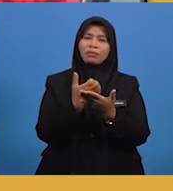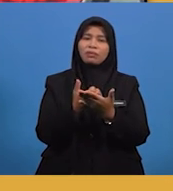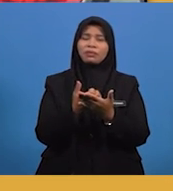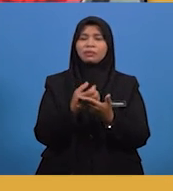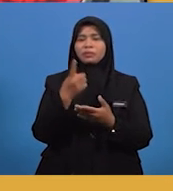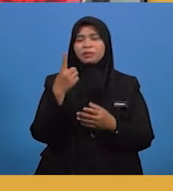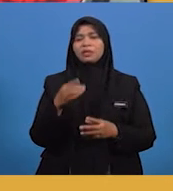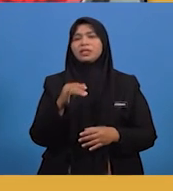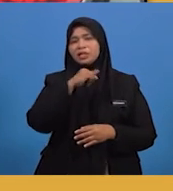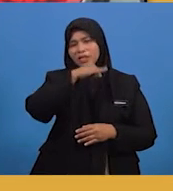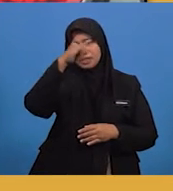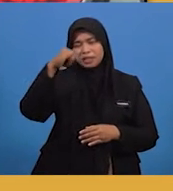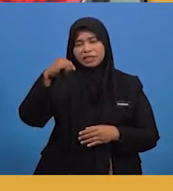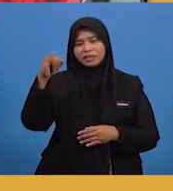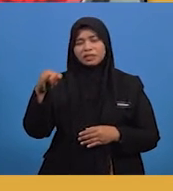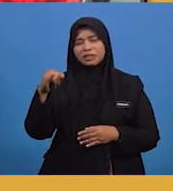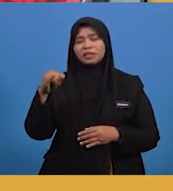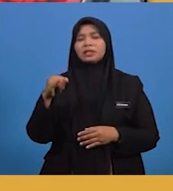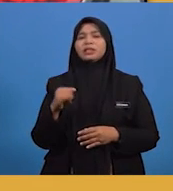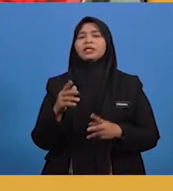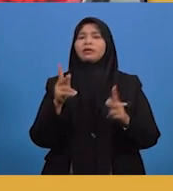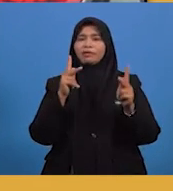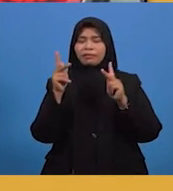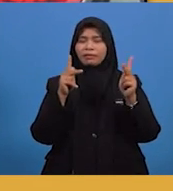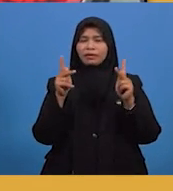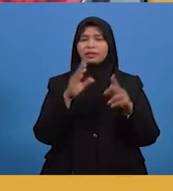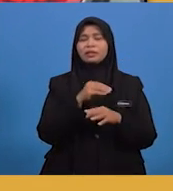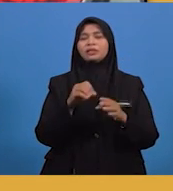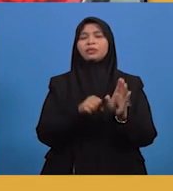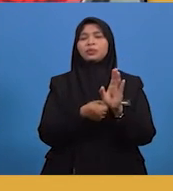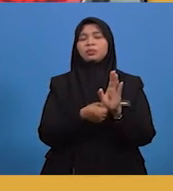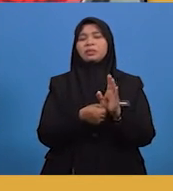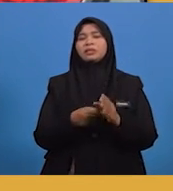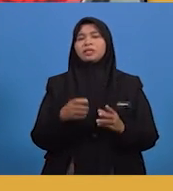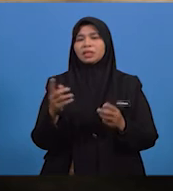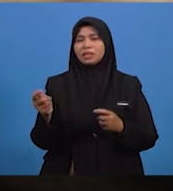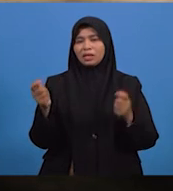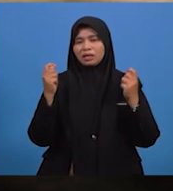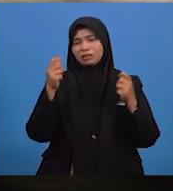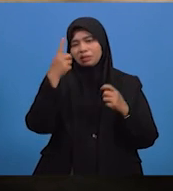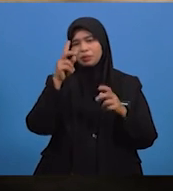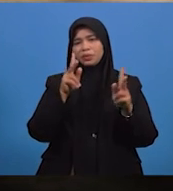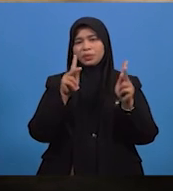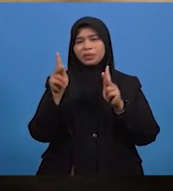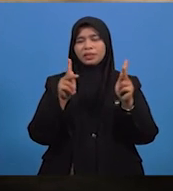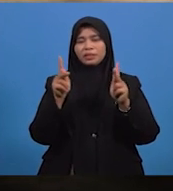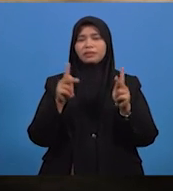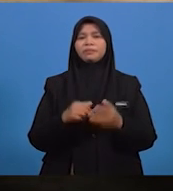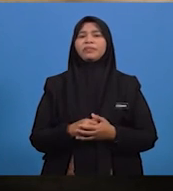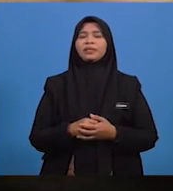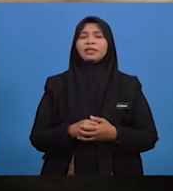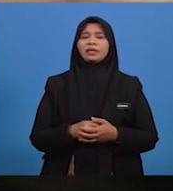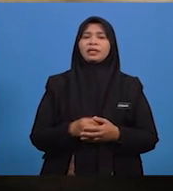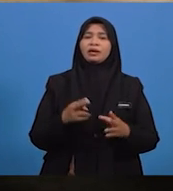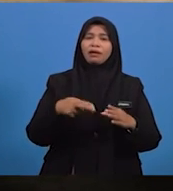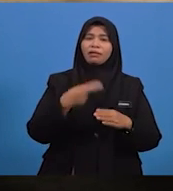dalam industri automobil atau sumber tenaga bagi kenderaan. Selain itu, hasil bumi